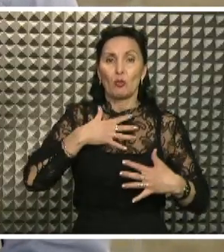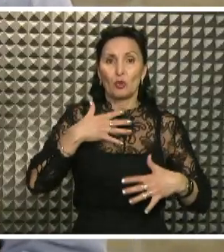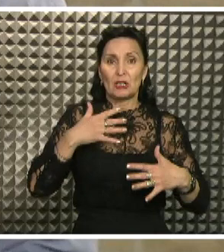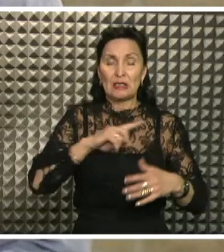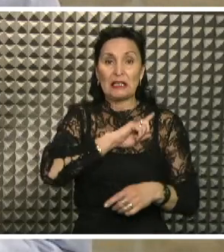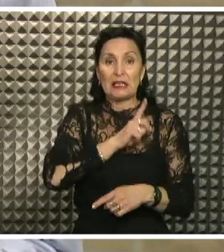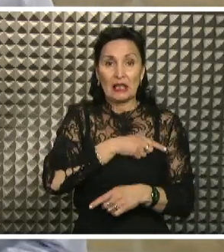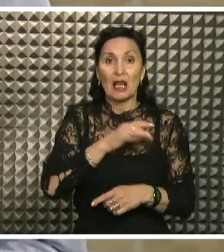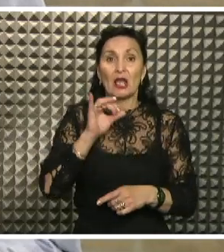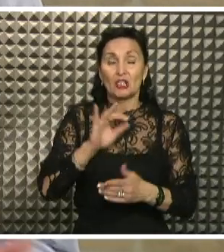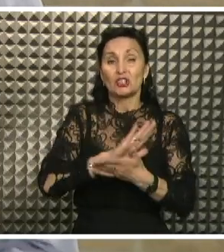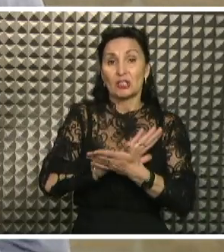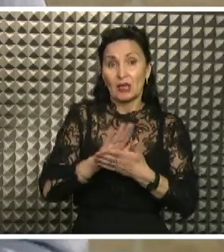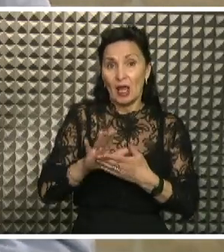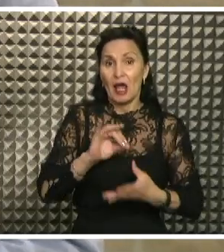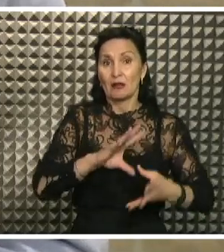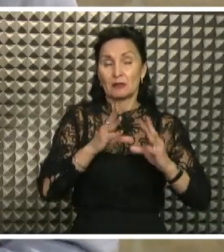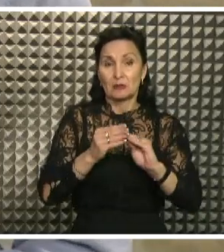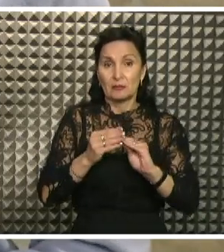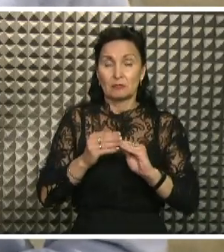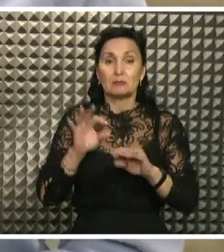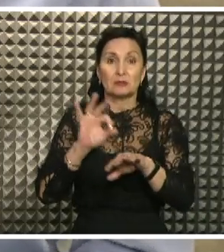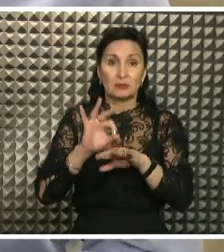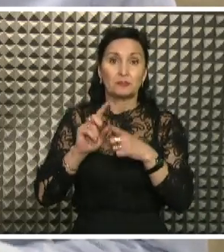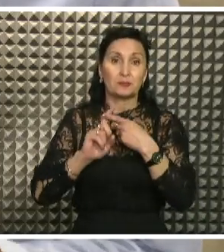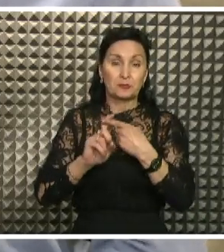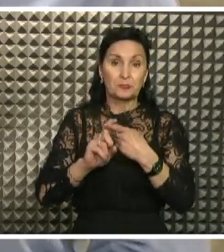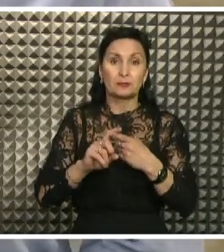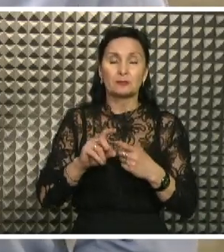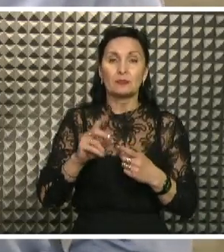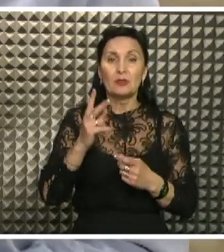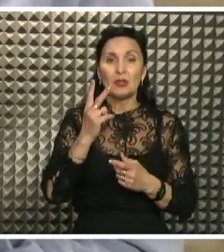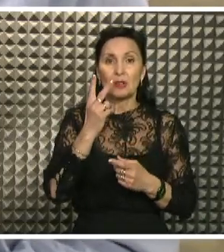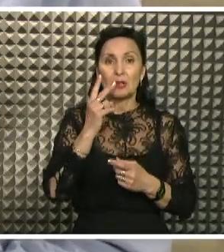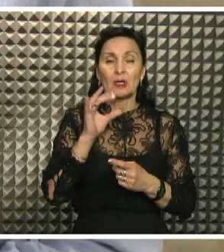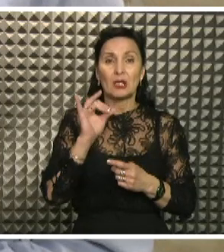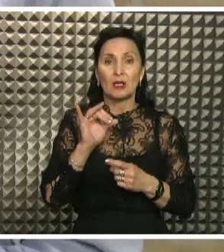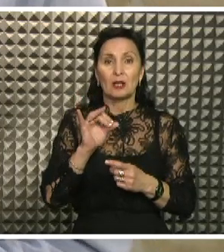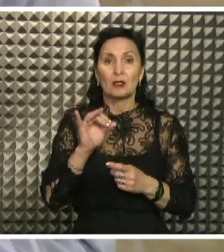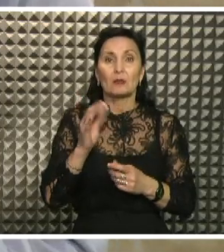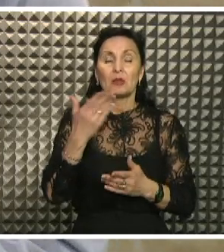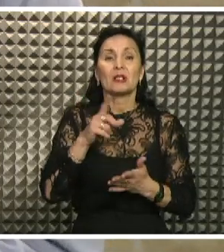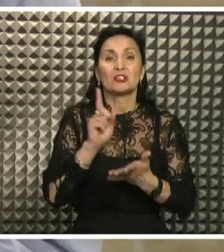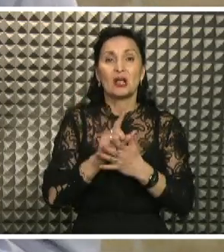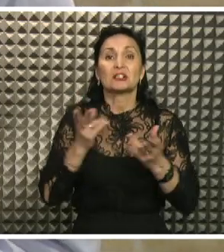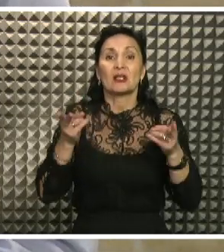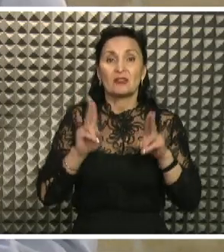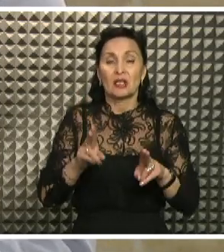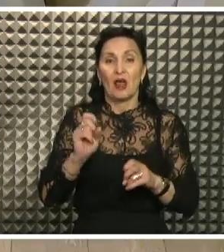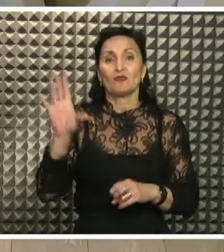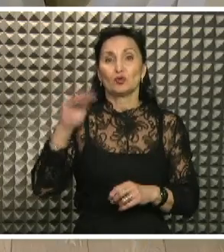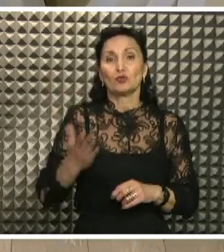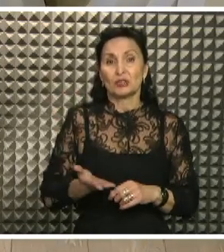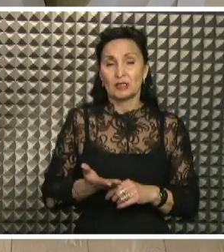навсегда. Поэтому частота и количество респираторных инфекций – это тот приобретенный иммунитет и багаж, с которым с нами остается на всю